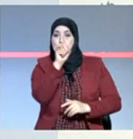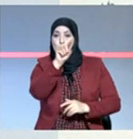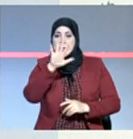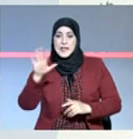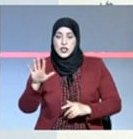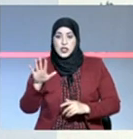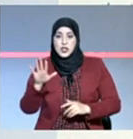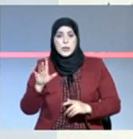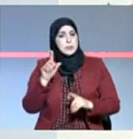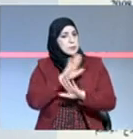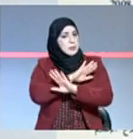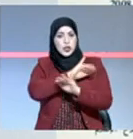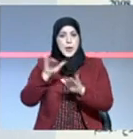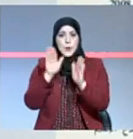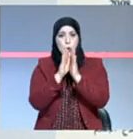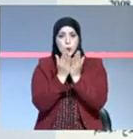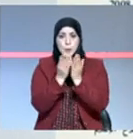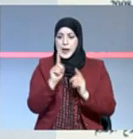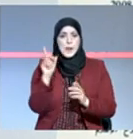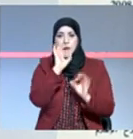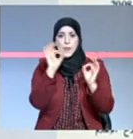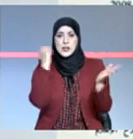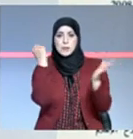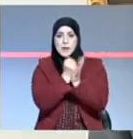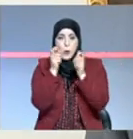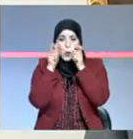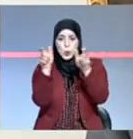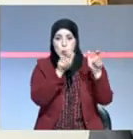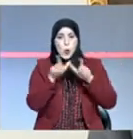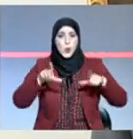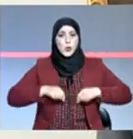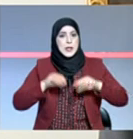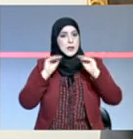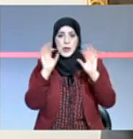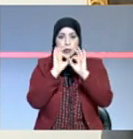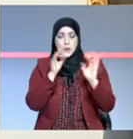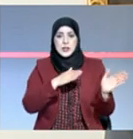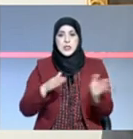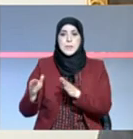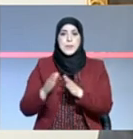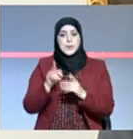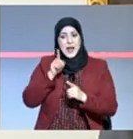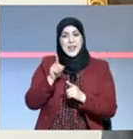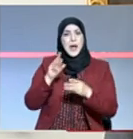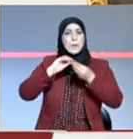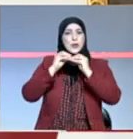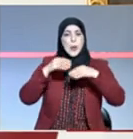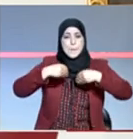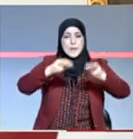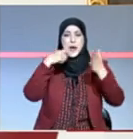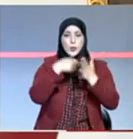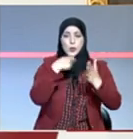لم تعد هذه الكتب تخضع للمراقبه وطلب ولا يمكن ان